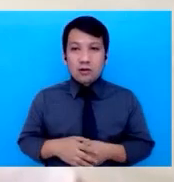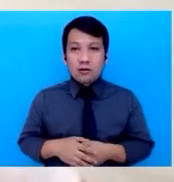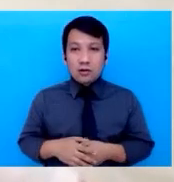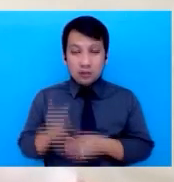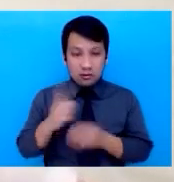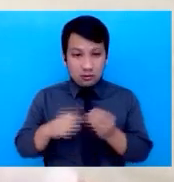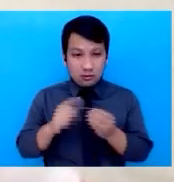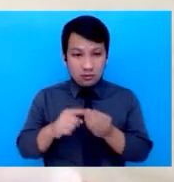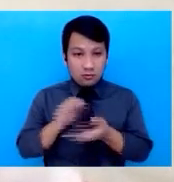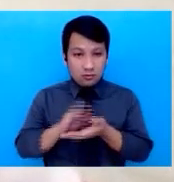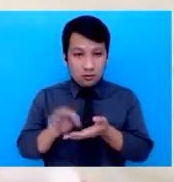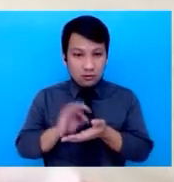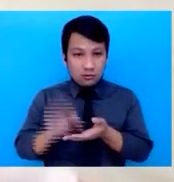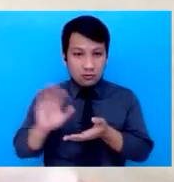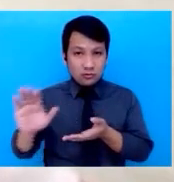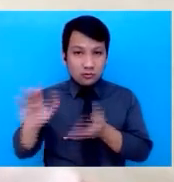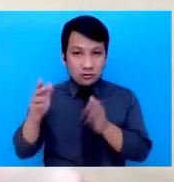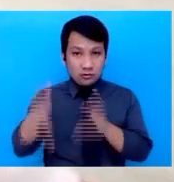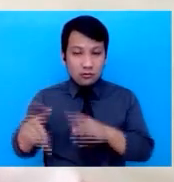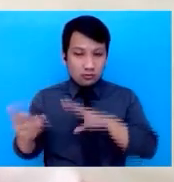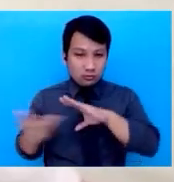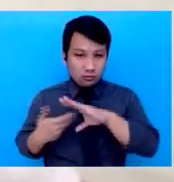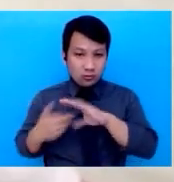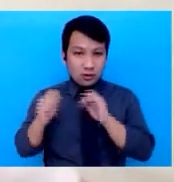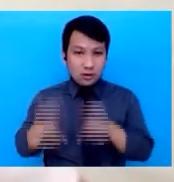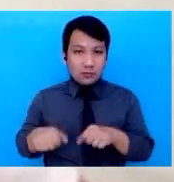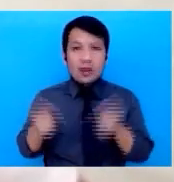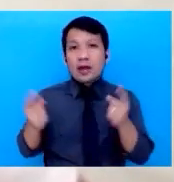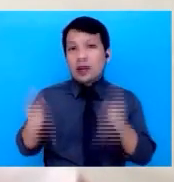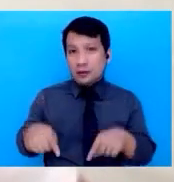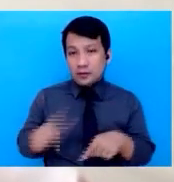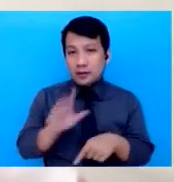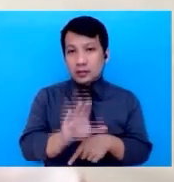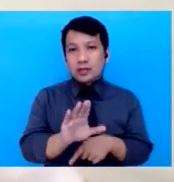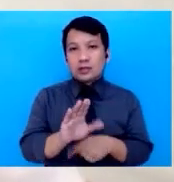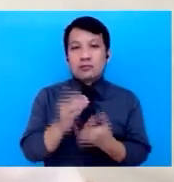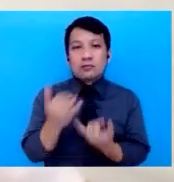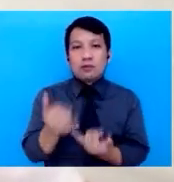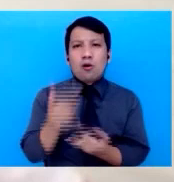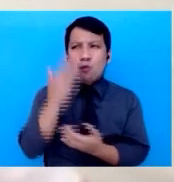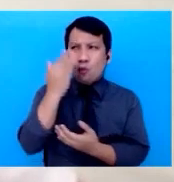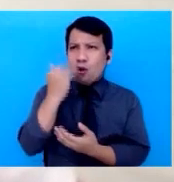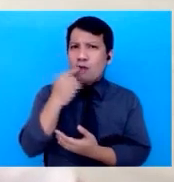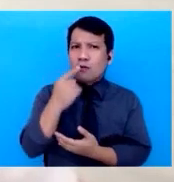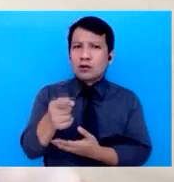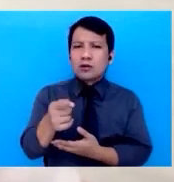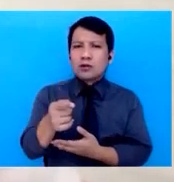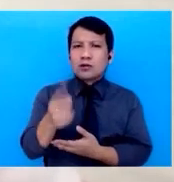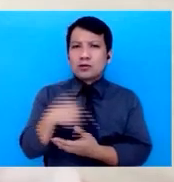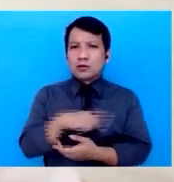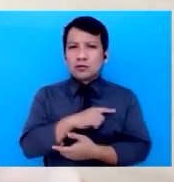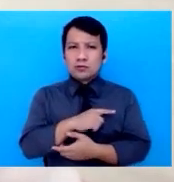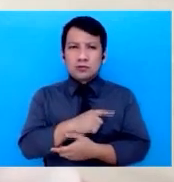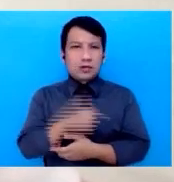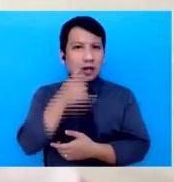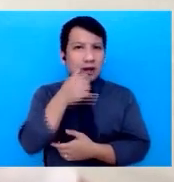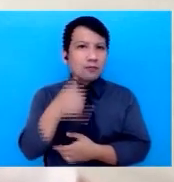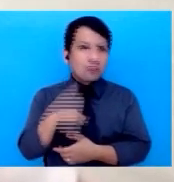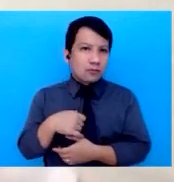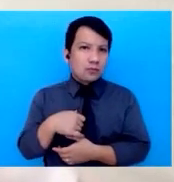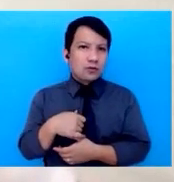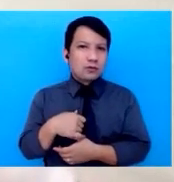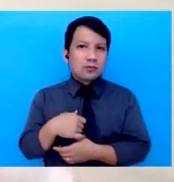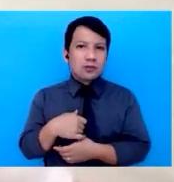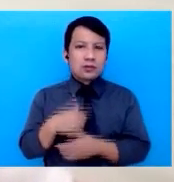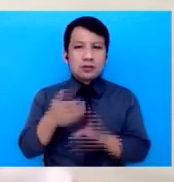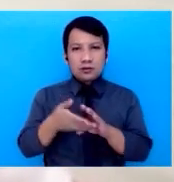account holders nila na merong ganitong nangyayari, 'di ba? Kasi Monday pa ako eh. And until yesterday, may mga nahahack pa rin.